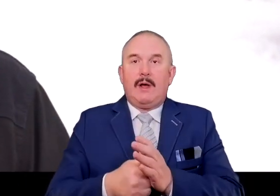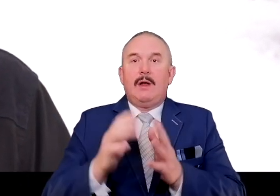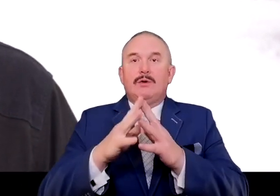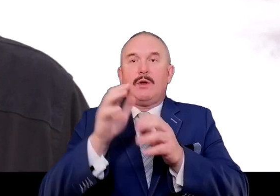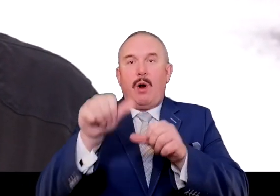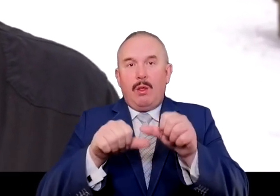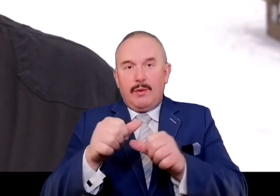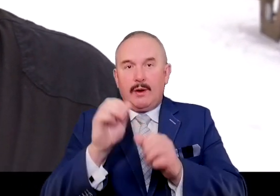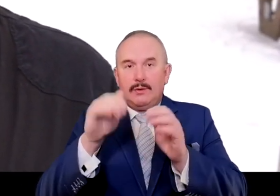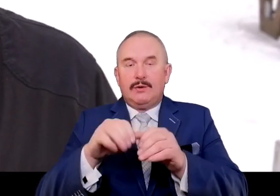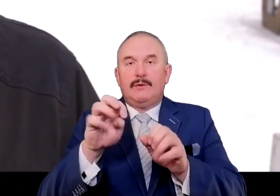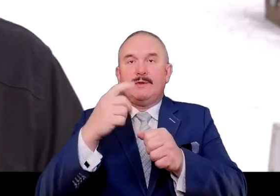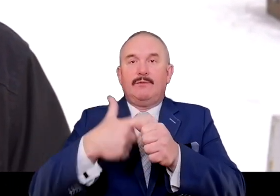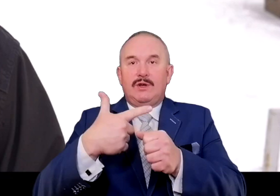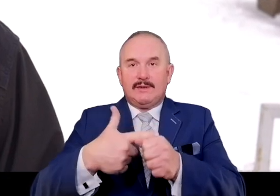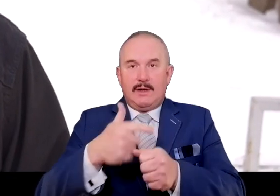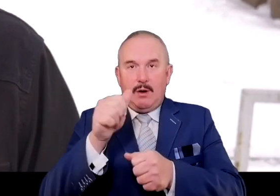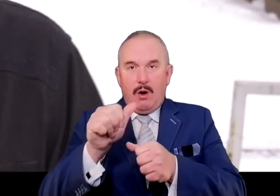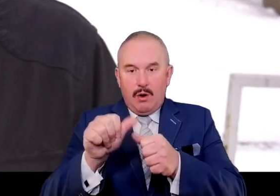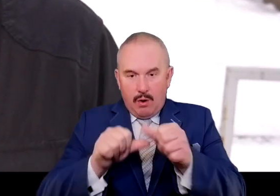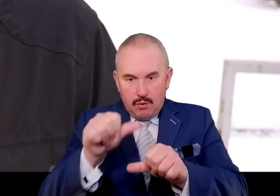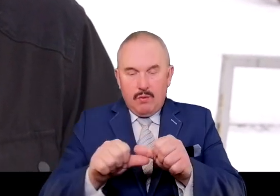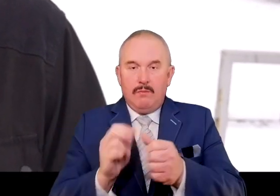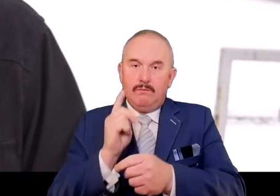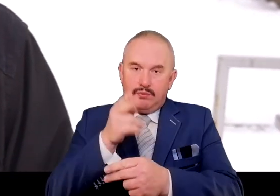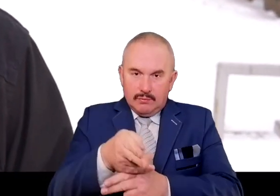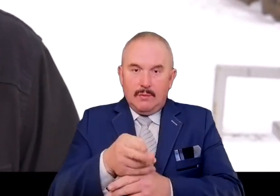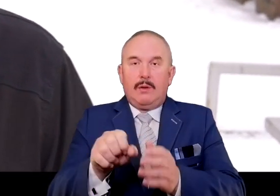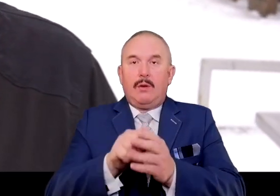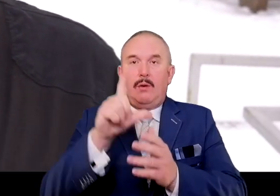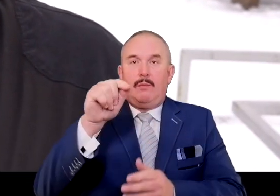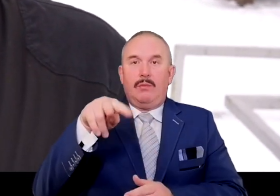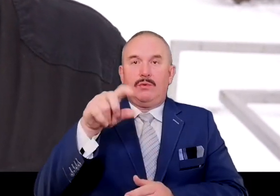lutego 1920 roku docierając do Pucka.